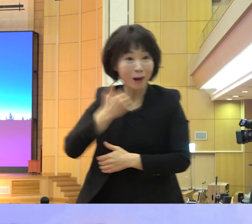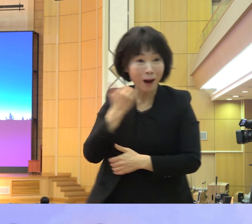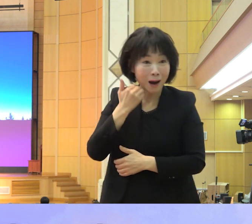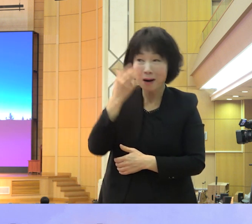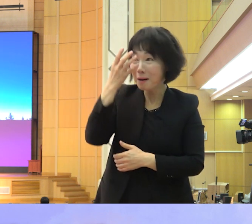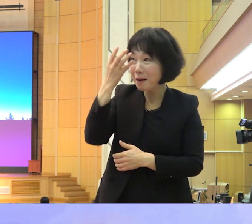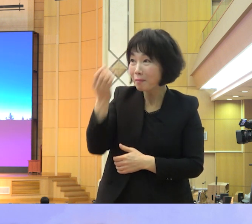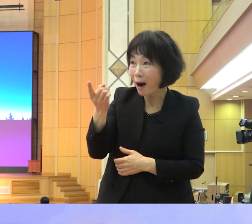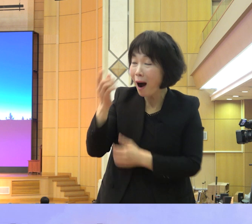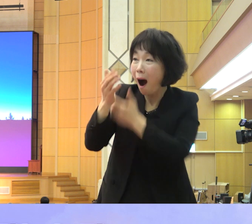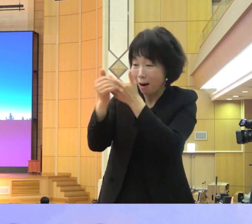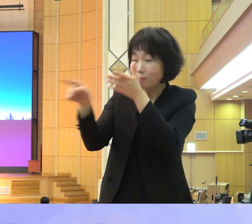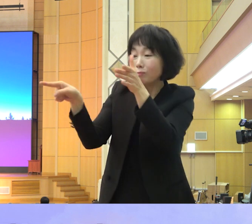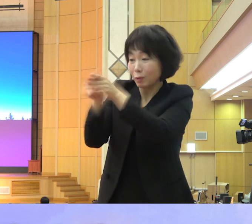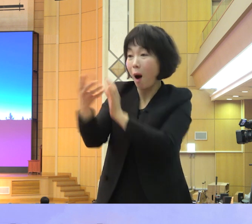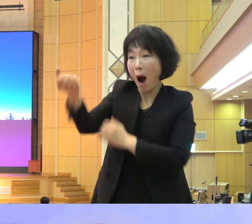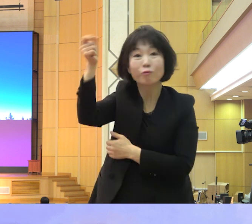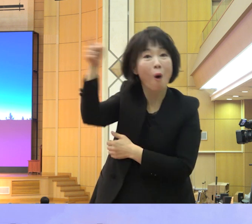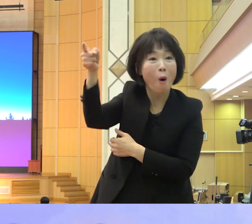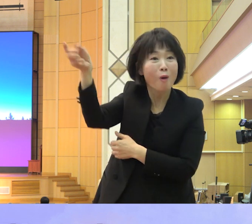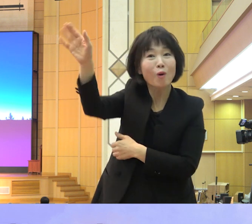믿어요. 그런데